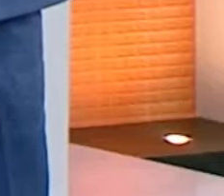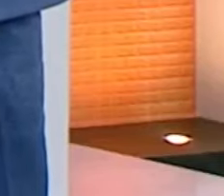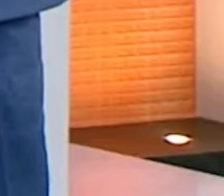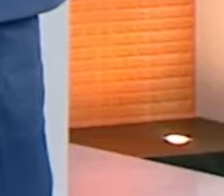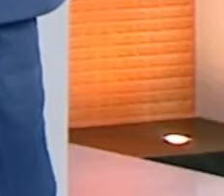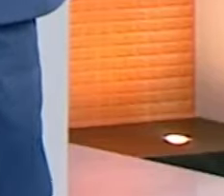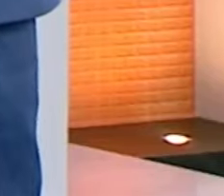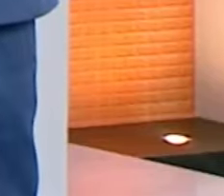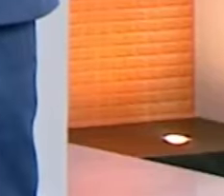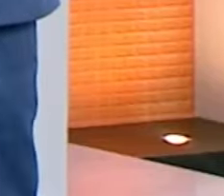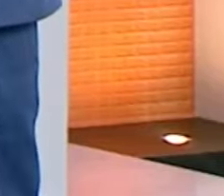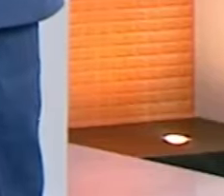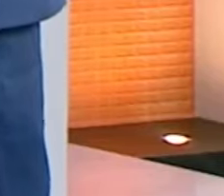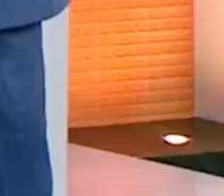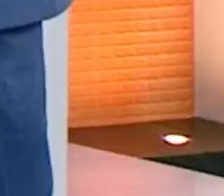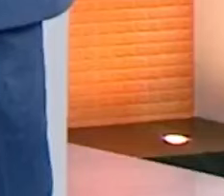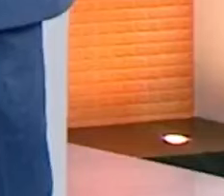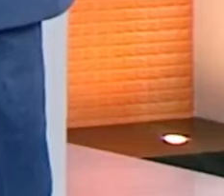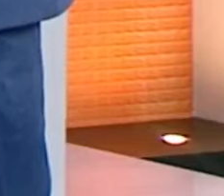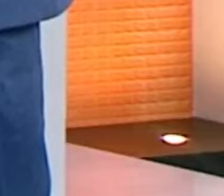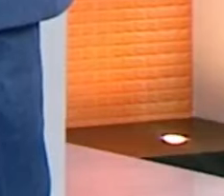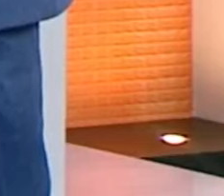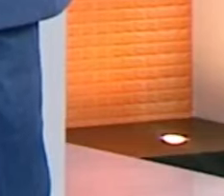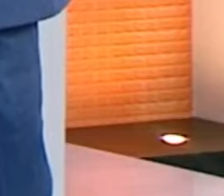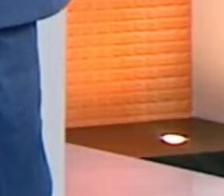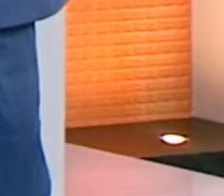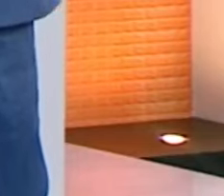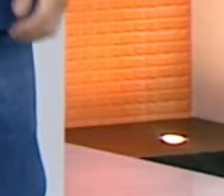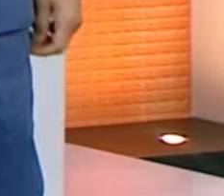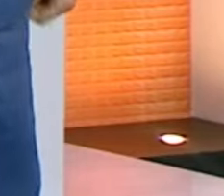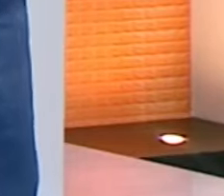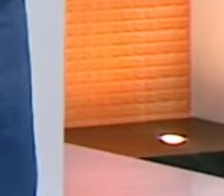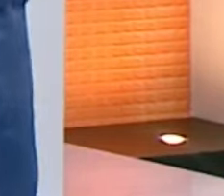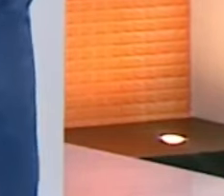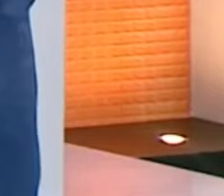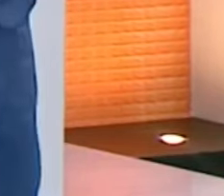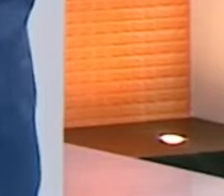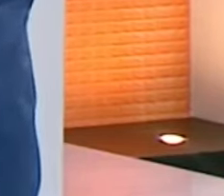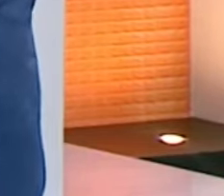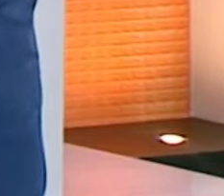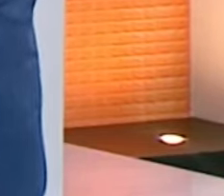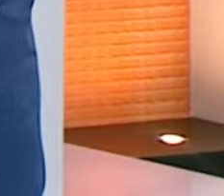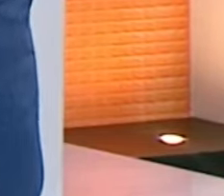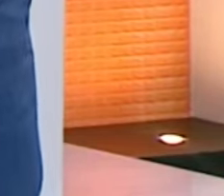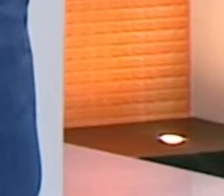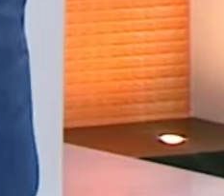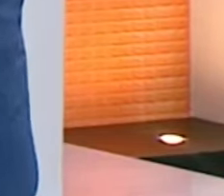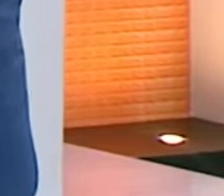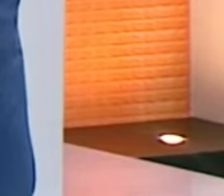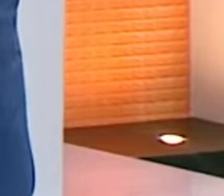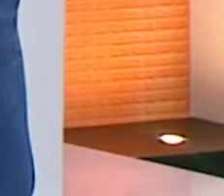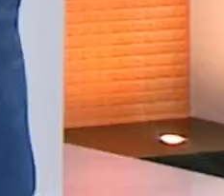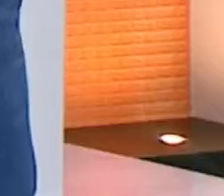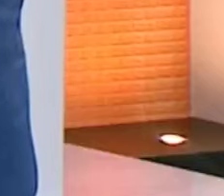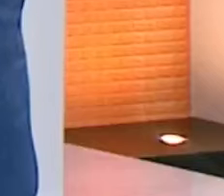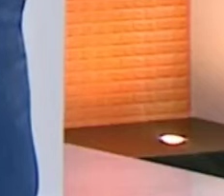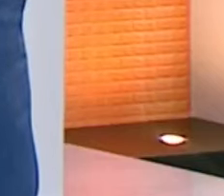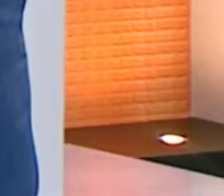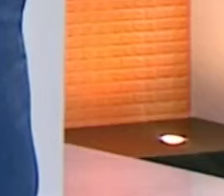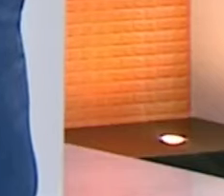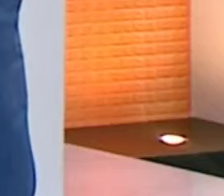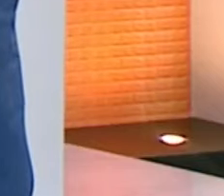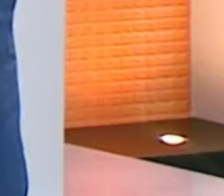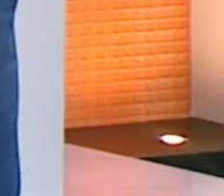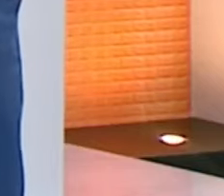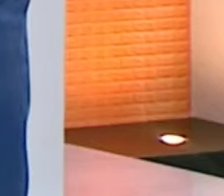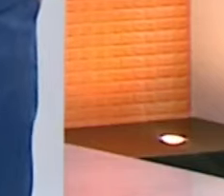Igan, mauna ka sa mga balita. Mag-subscribe sa GMA Integrated News sa YouTube. Sa mga kapuso abroad, subaybayan nyo kami sa GMA